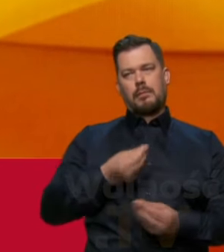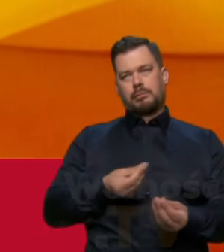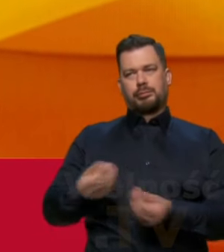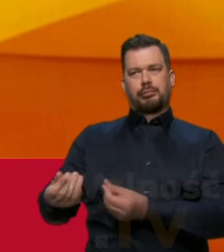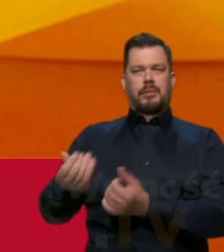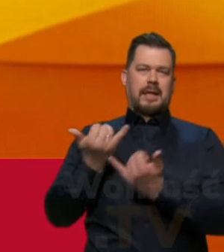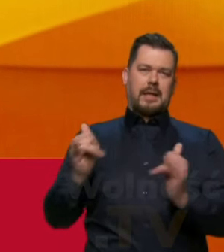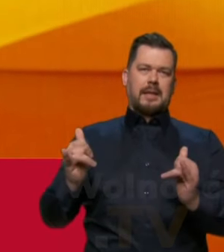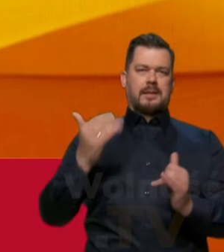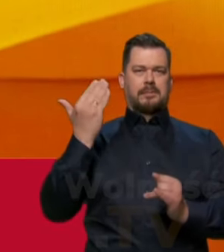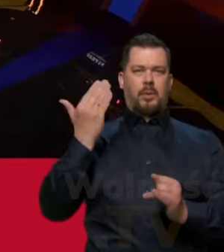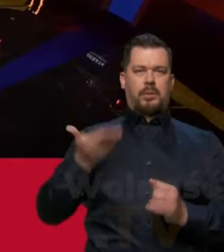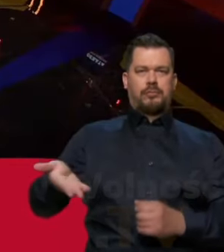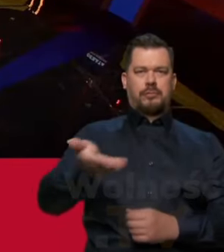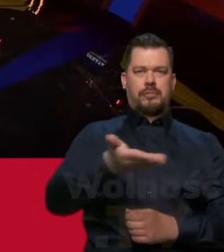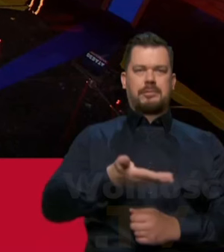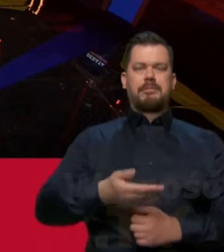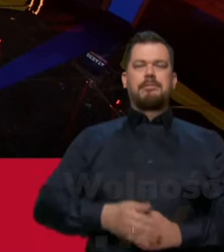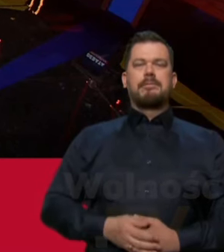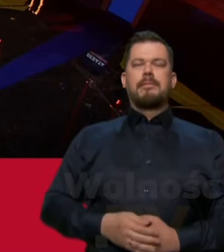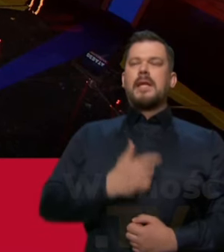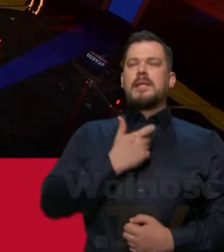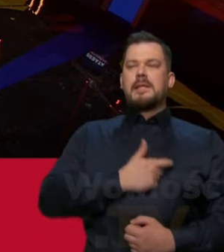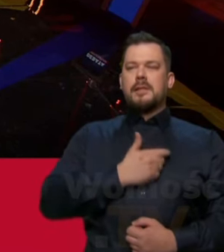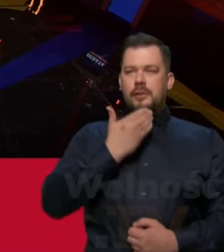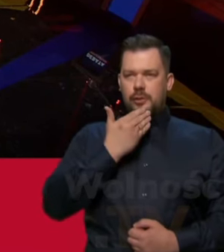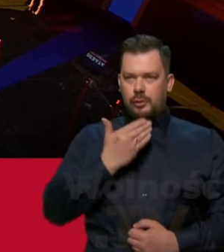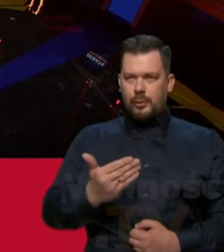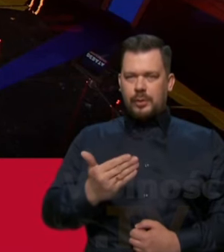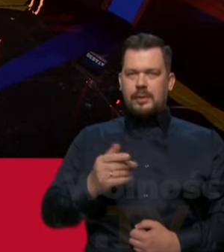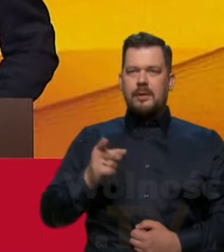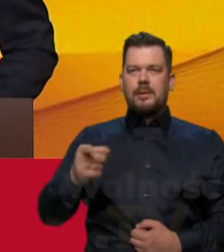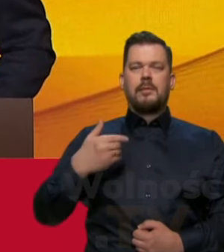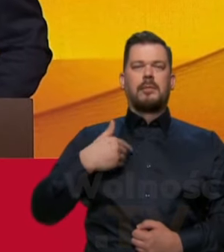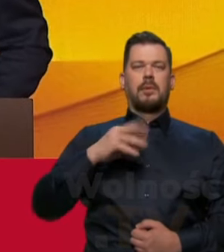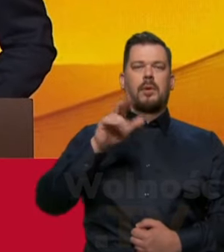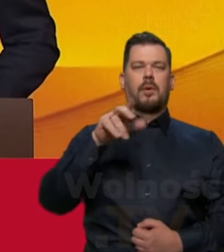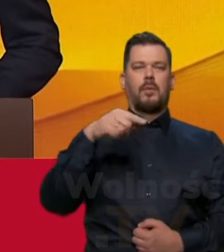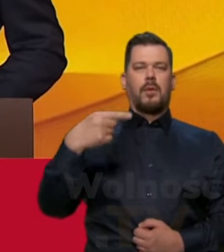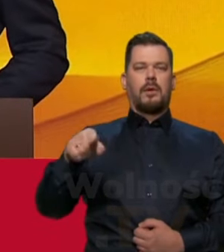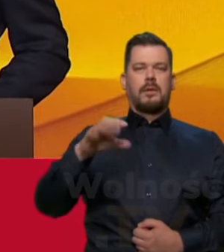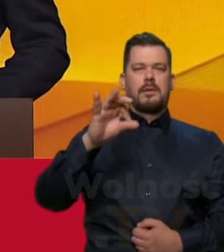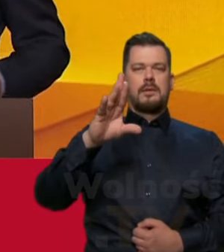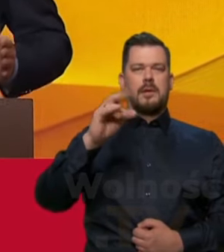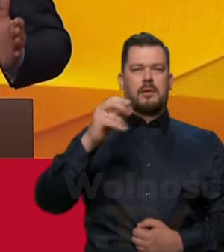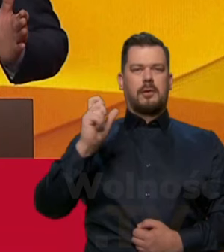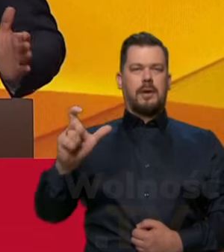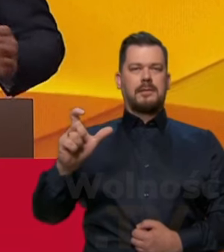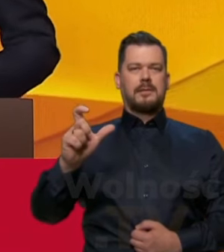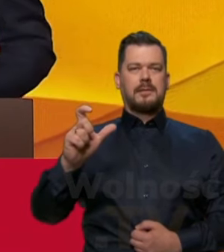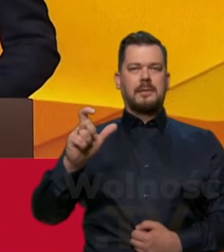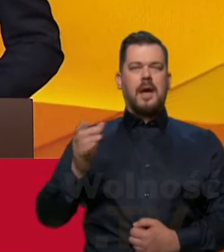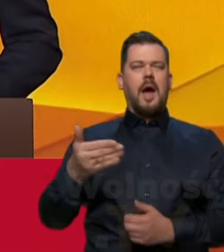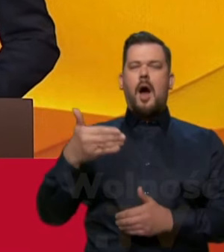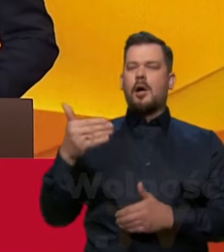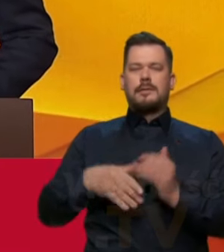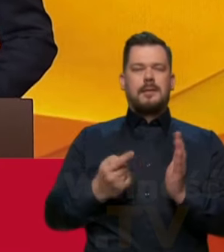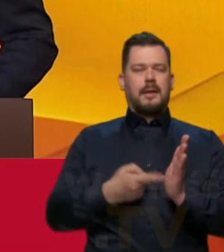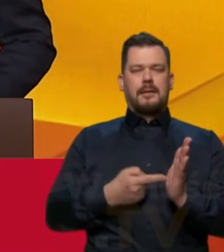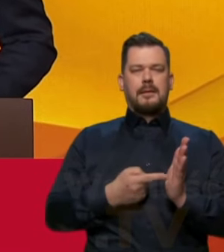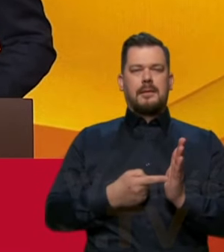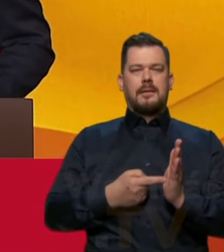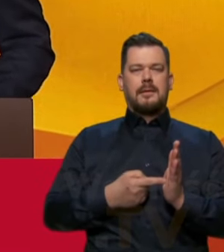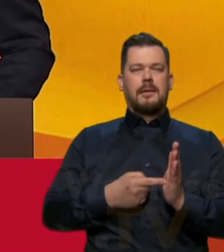inne cele społeczne. Bardzo serdecznie dziękujemy. Swoje zdanie prezentował Romuald Starosielec i czas na ostatniego